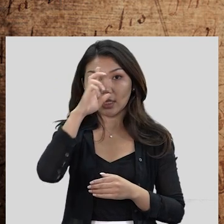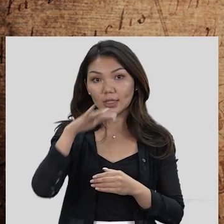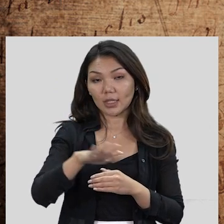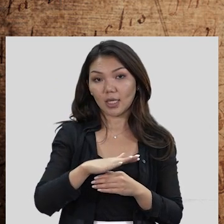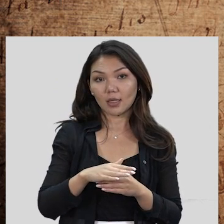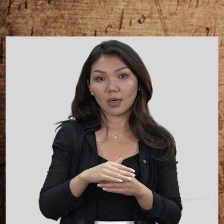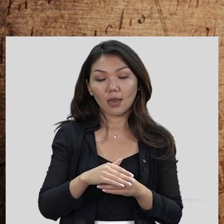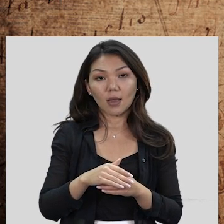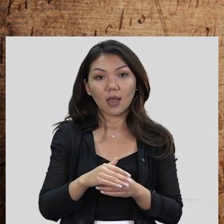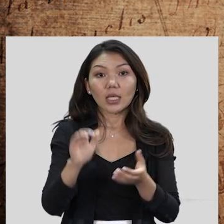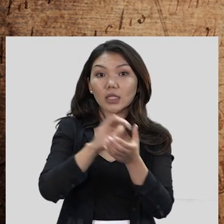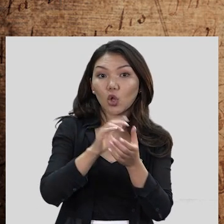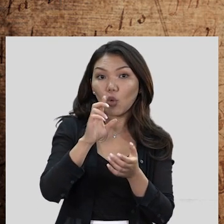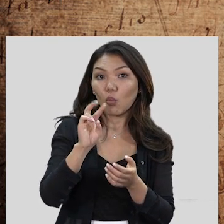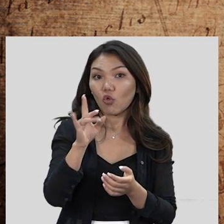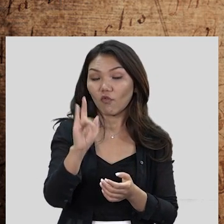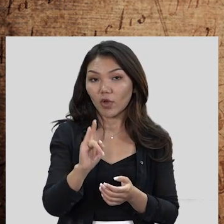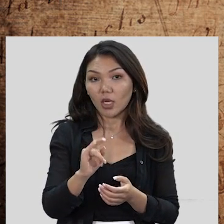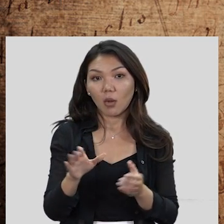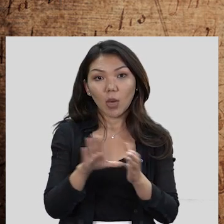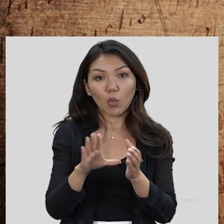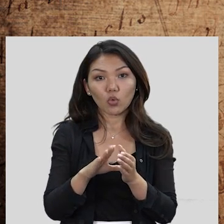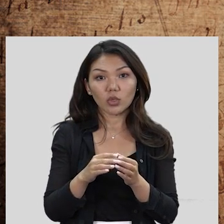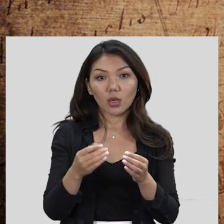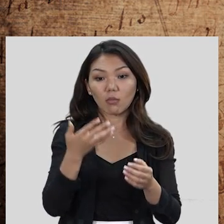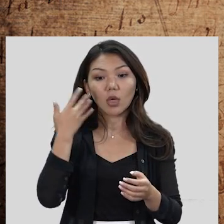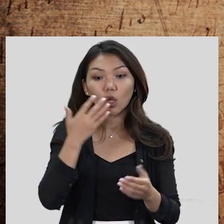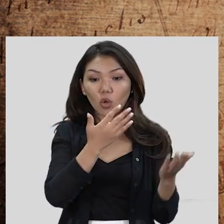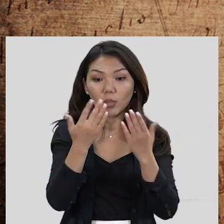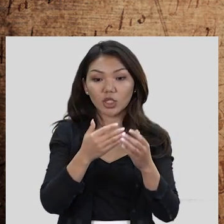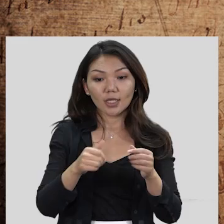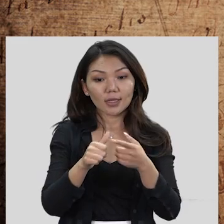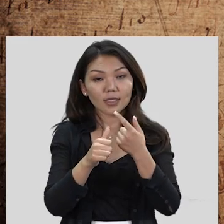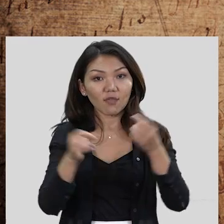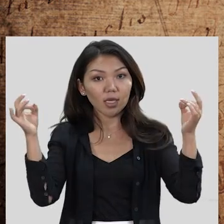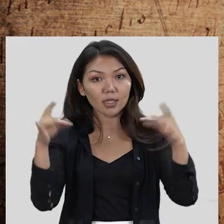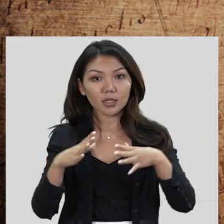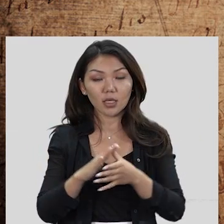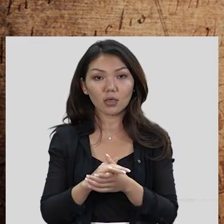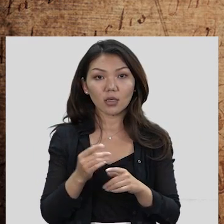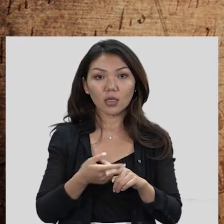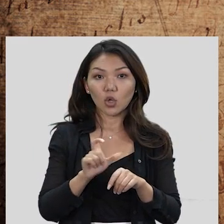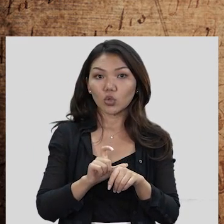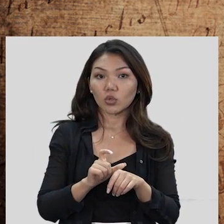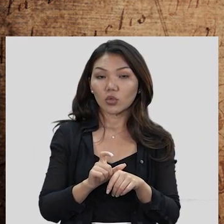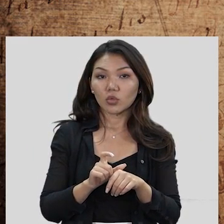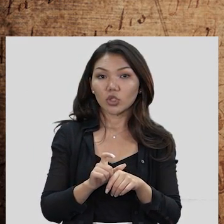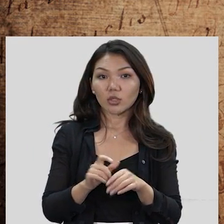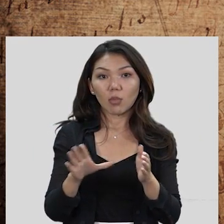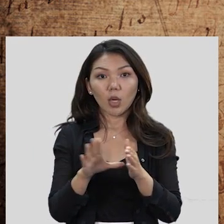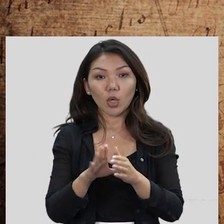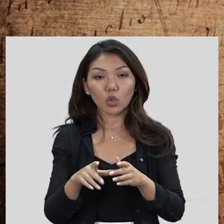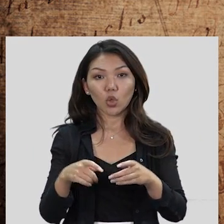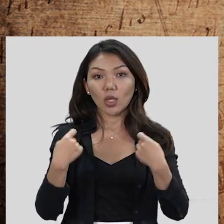помогут нам прочесть уличный указатель или название ресторана все это очень пригодилось в торговлю финикийцам которые изобрели первый алфавит